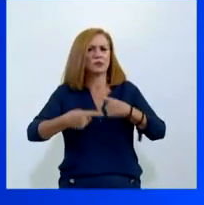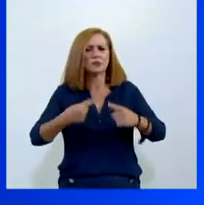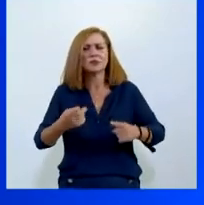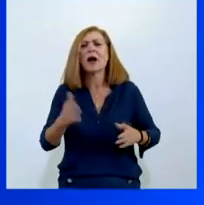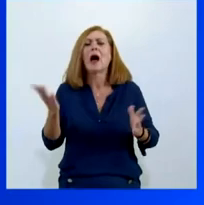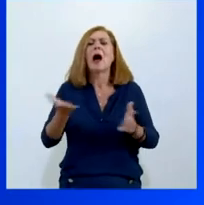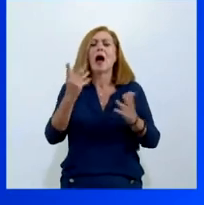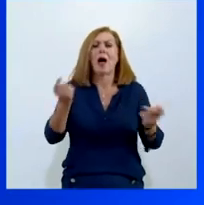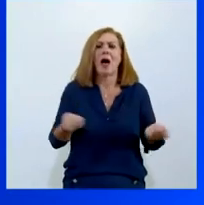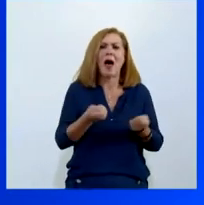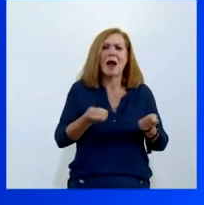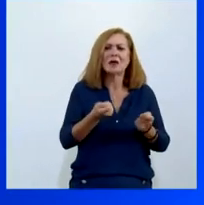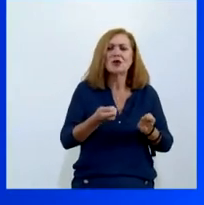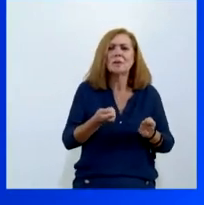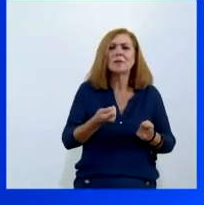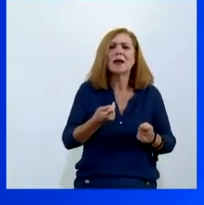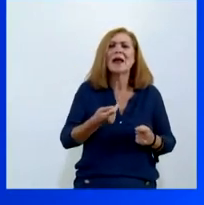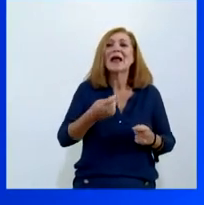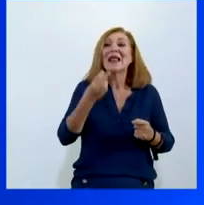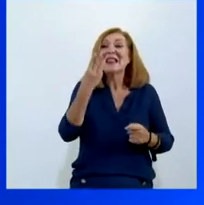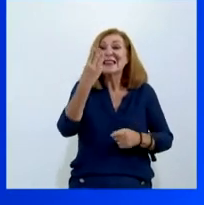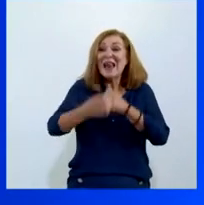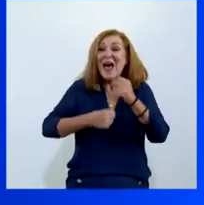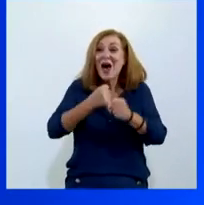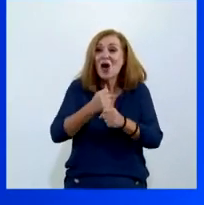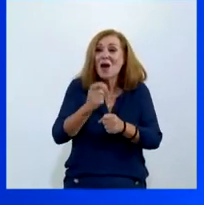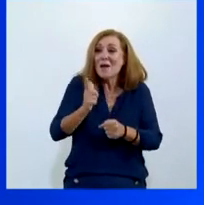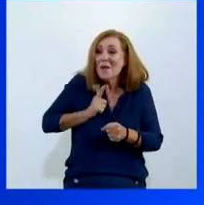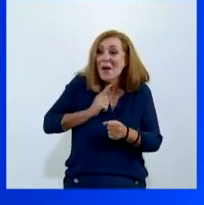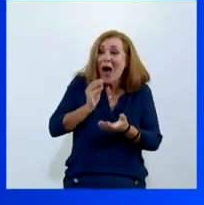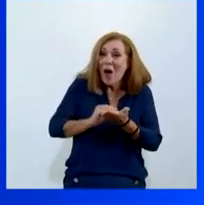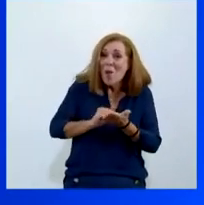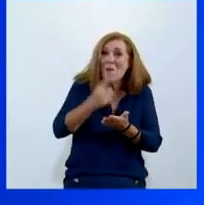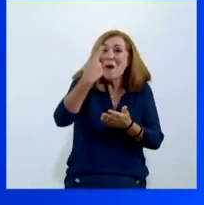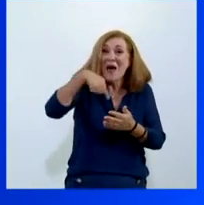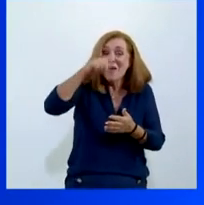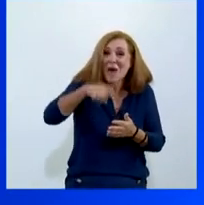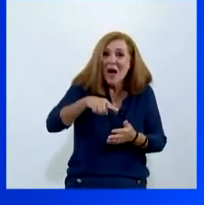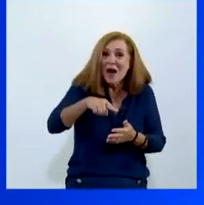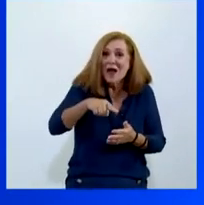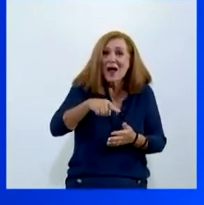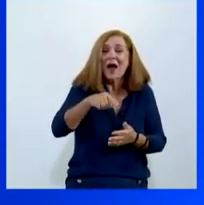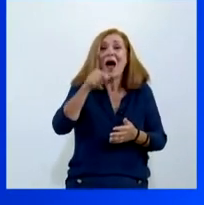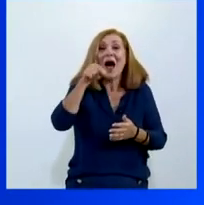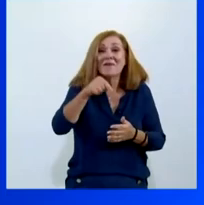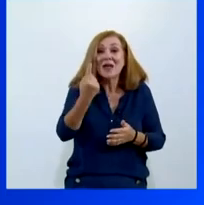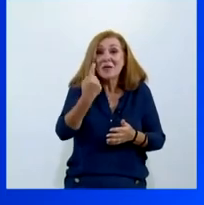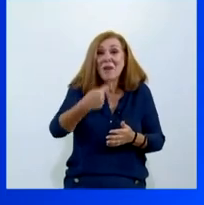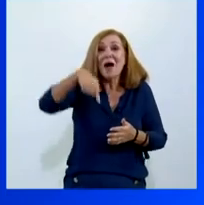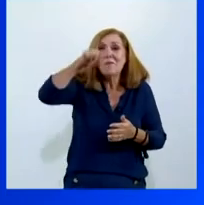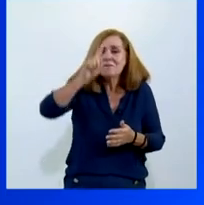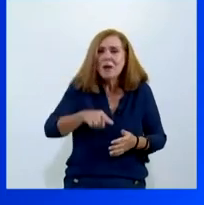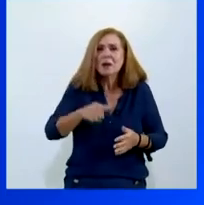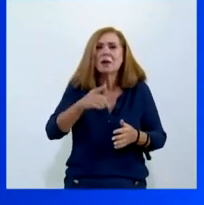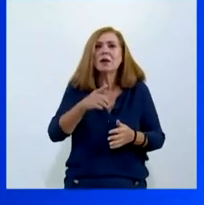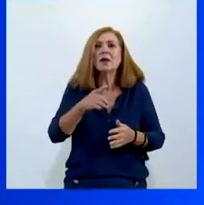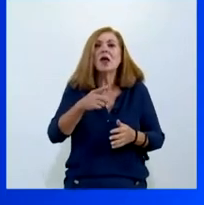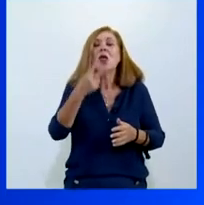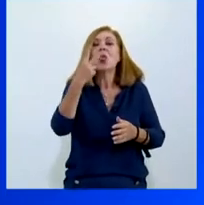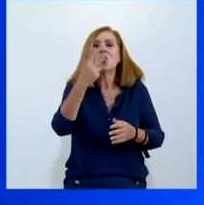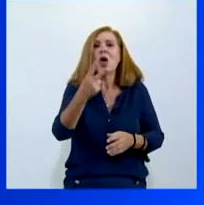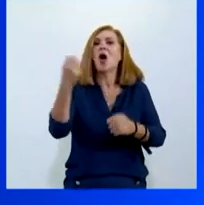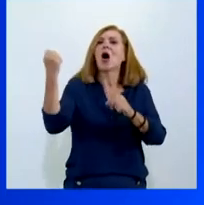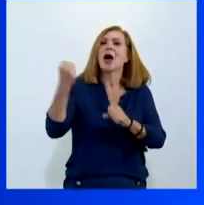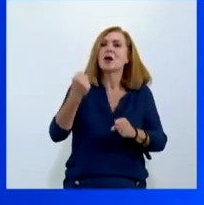για να συμπληρώσει την τριετία όταν αυτές πάγωσαν το 2012, αυτή τη μία μέρα θα την πάρει στις